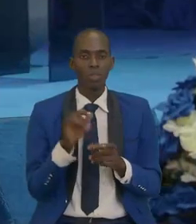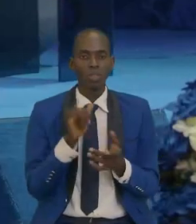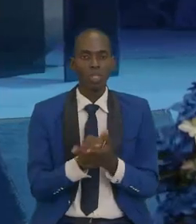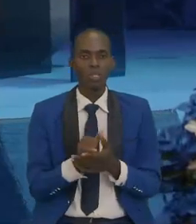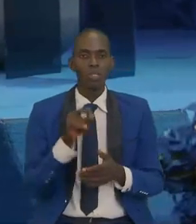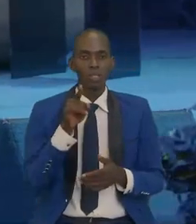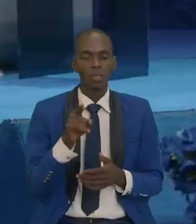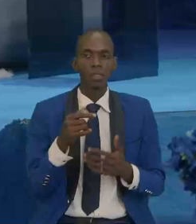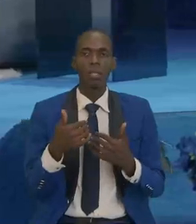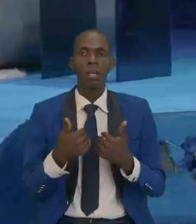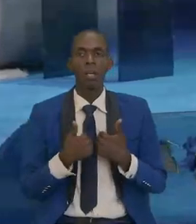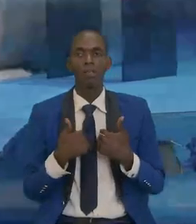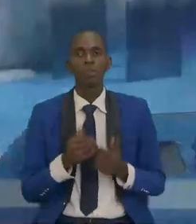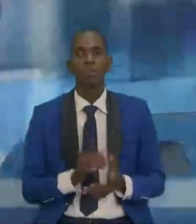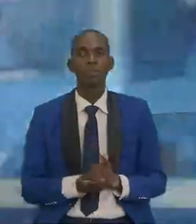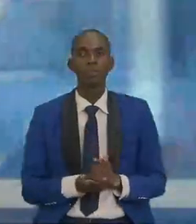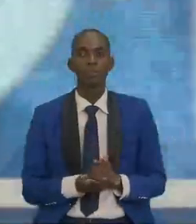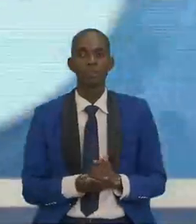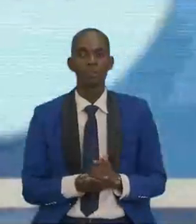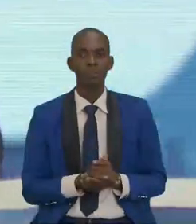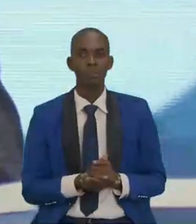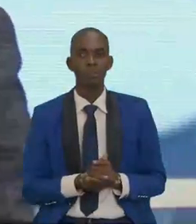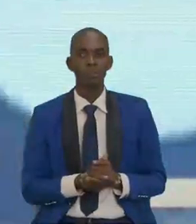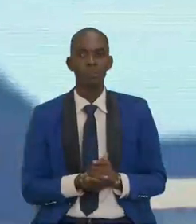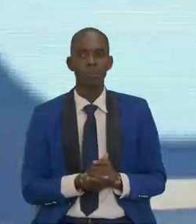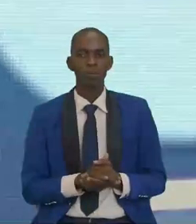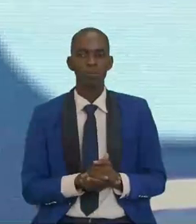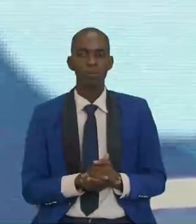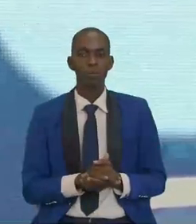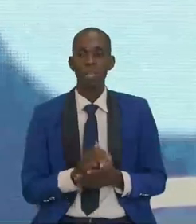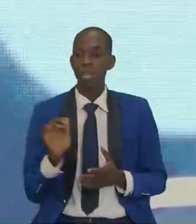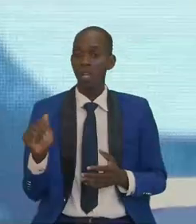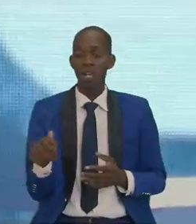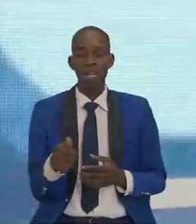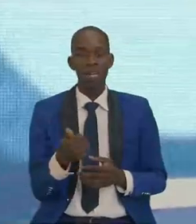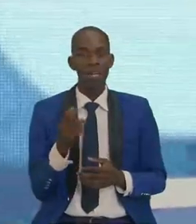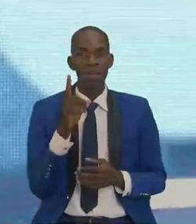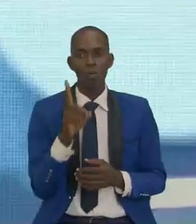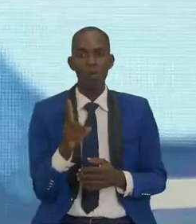on ôtera même ce qu'il a.